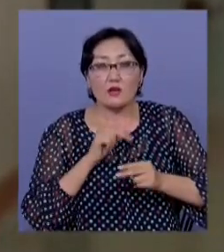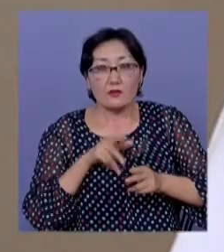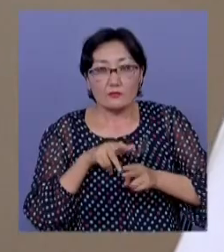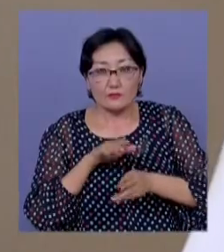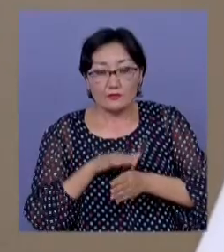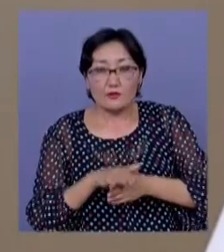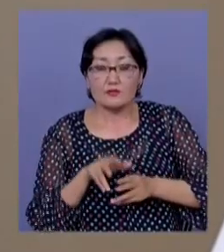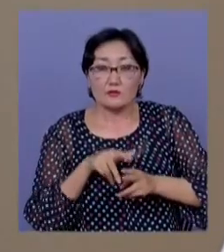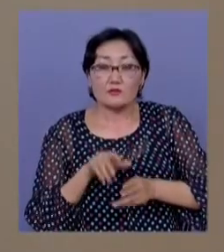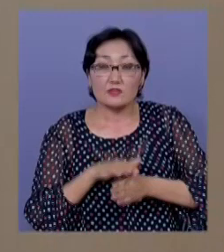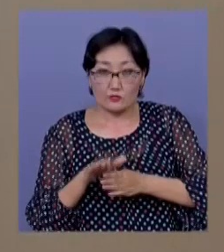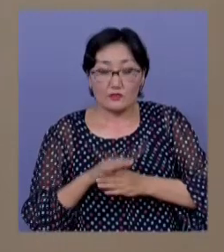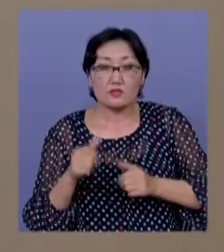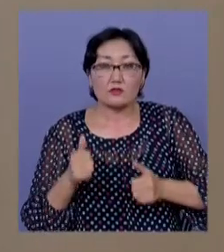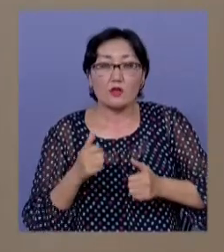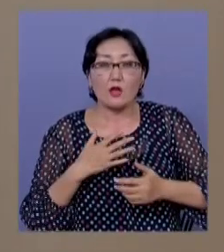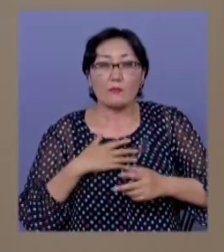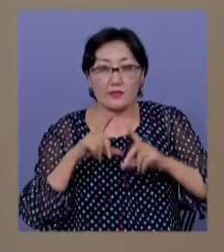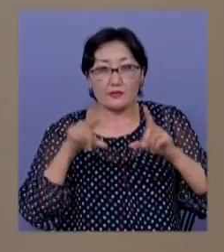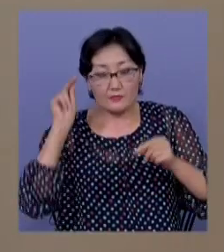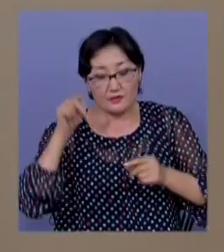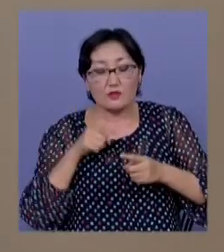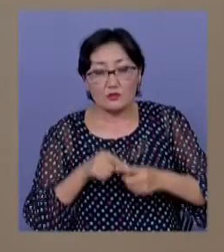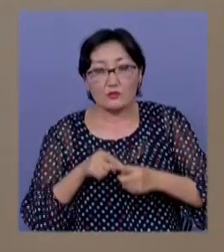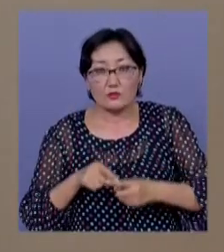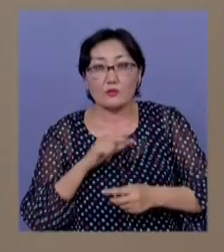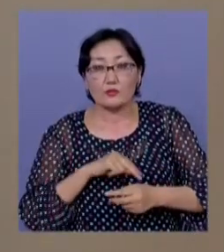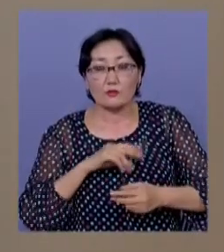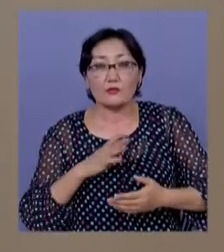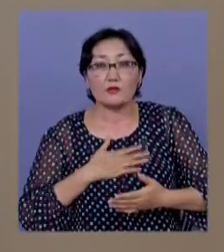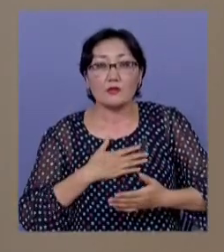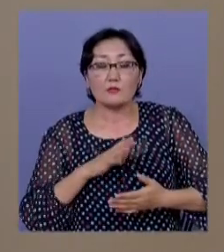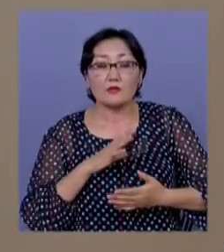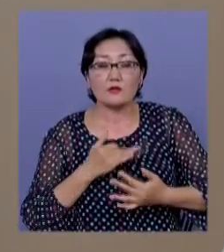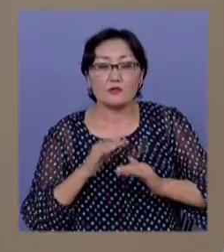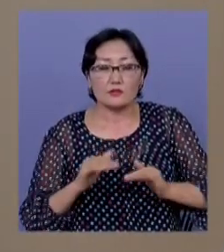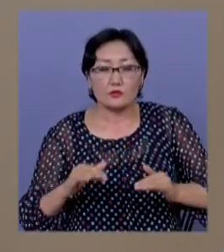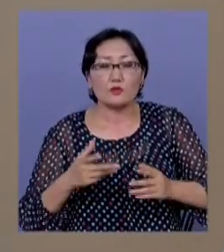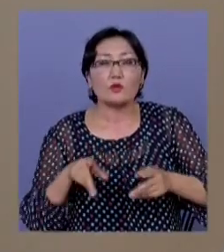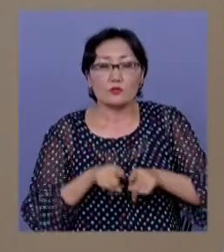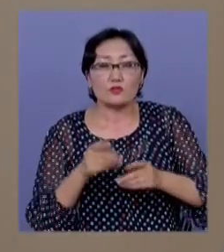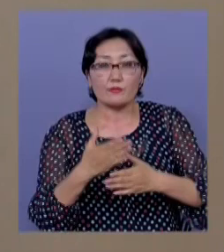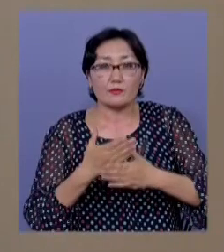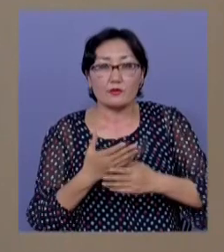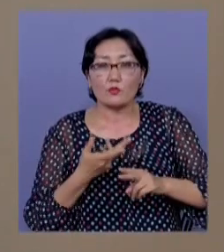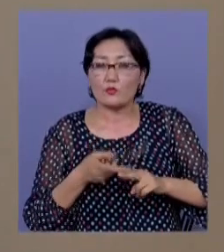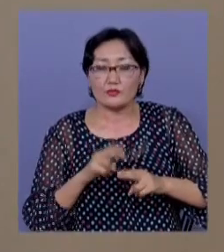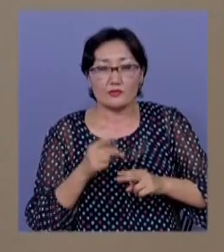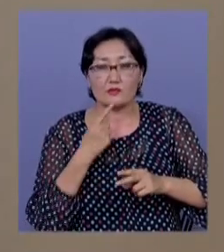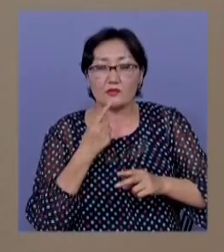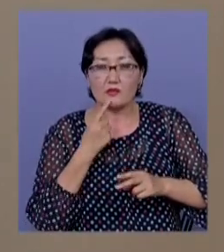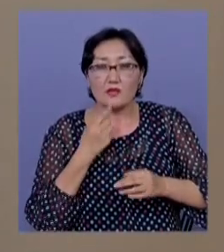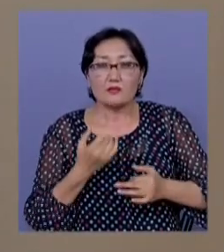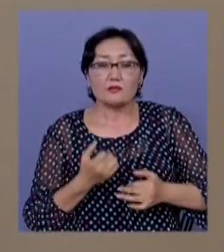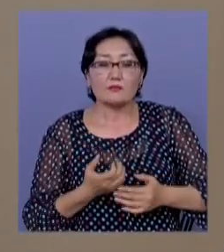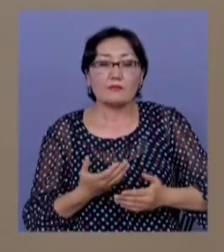жақсы. Осы мектепте еден жуып жұмыс істедім, балалар маған көмектесті, бірақ өте қиын жағдай. Жанаш еді, мама